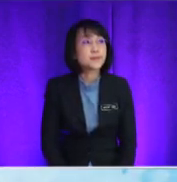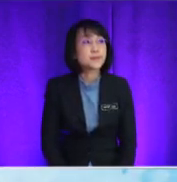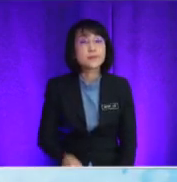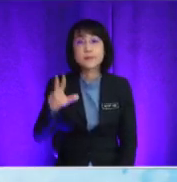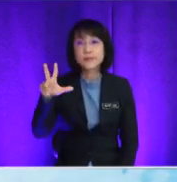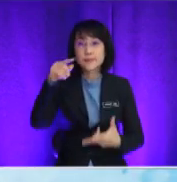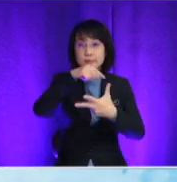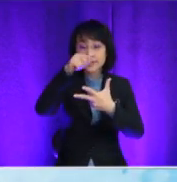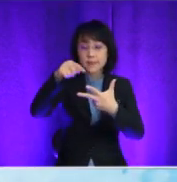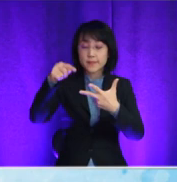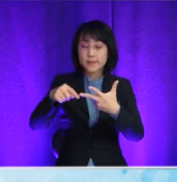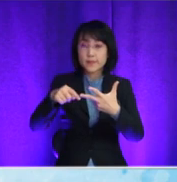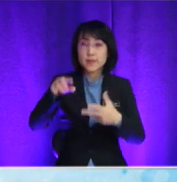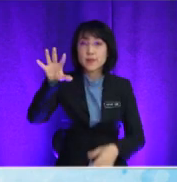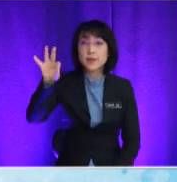pilihan